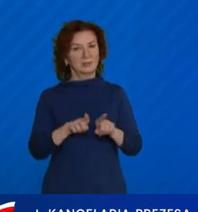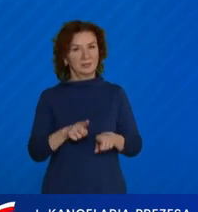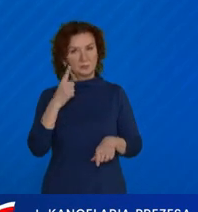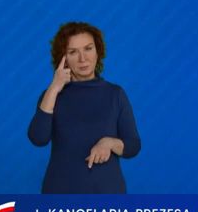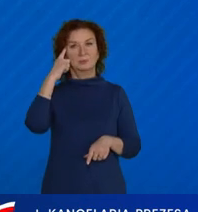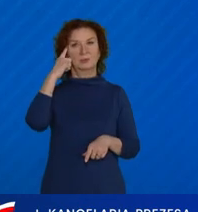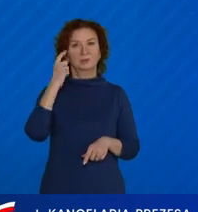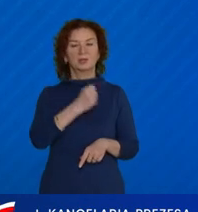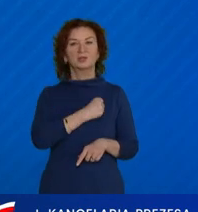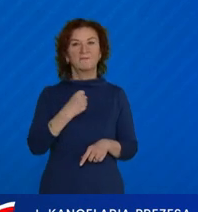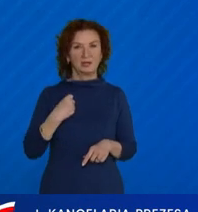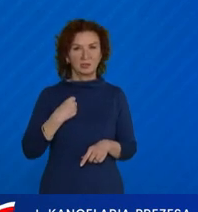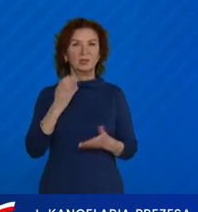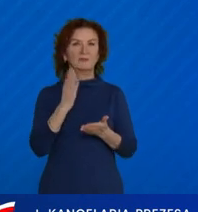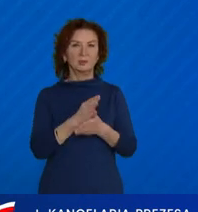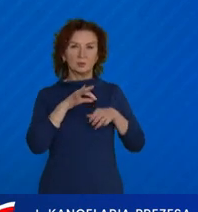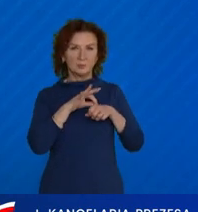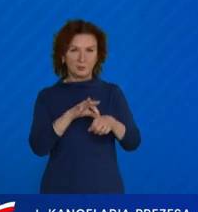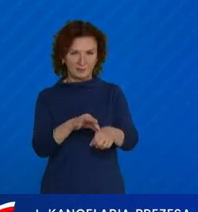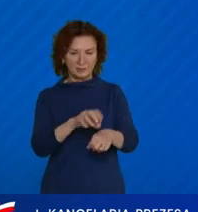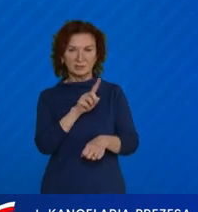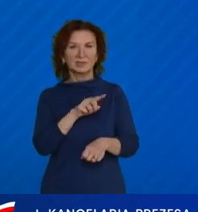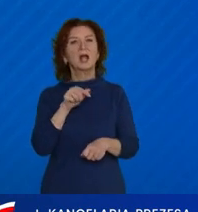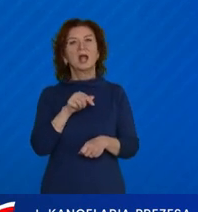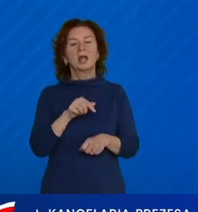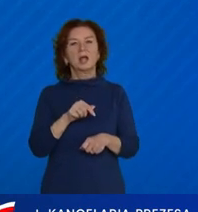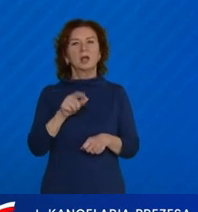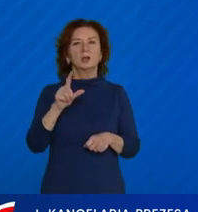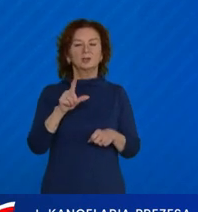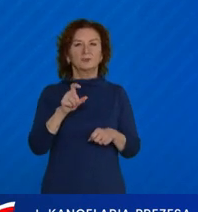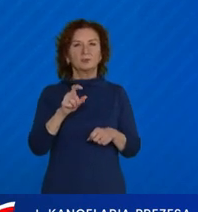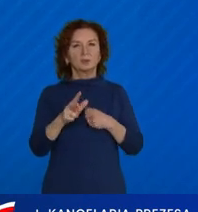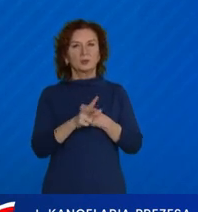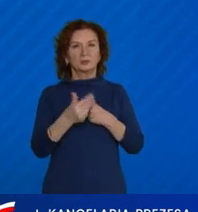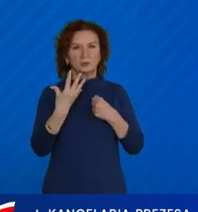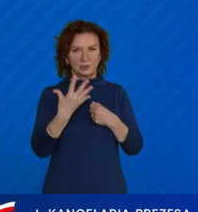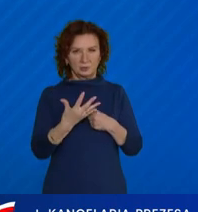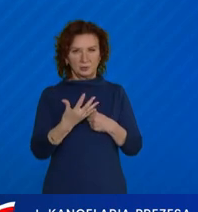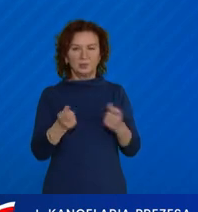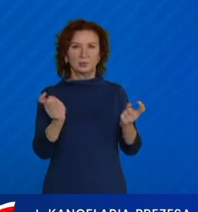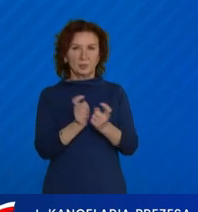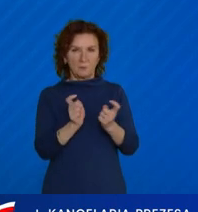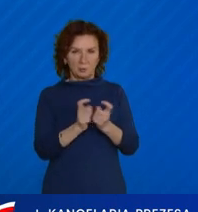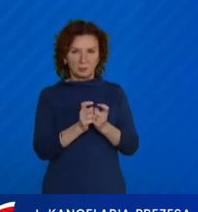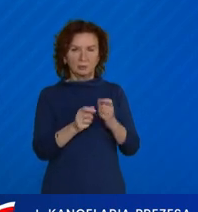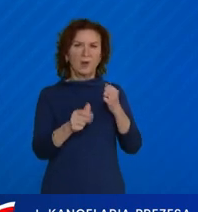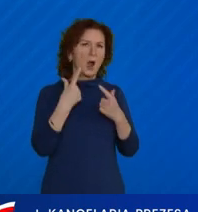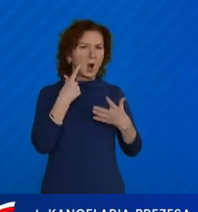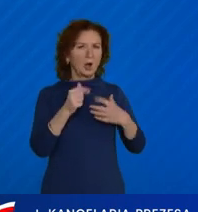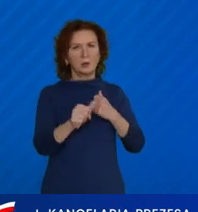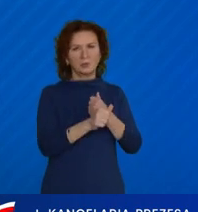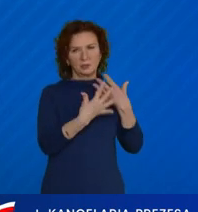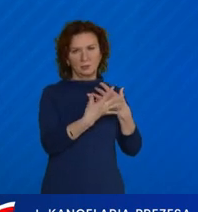zresztą Warszawa już prowadzi z tych 285 około 60 punktów, to są punkty przecież prowadzone przez